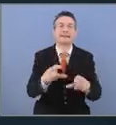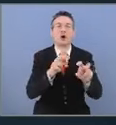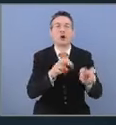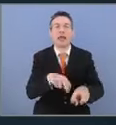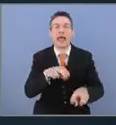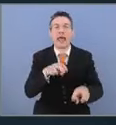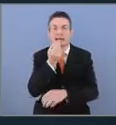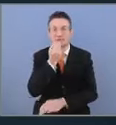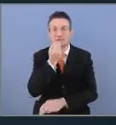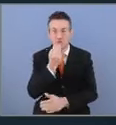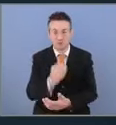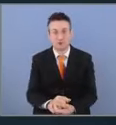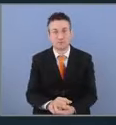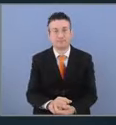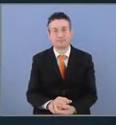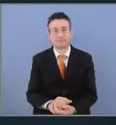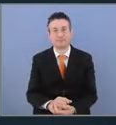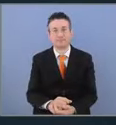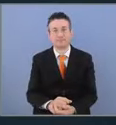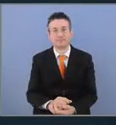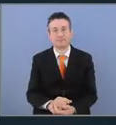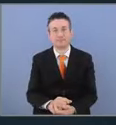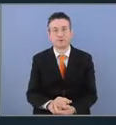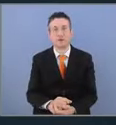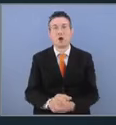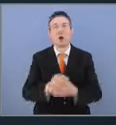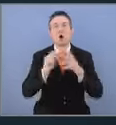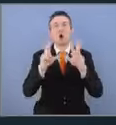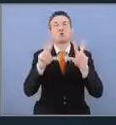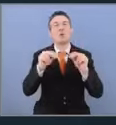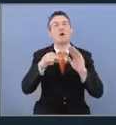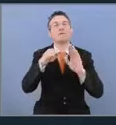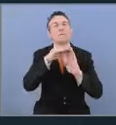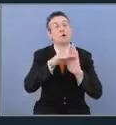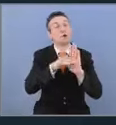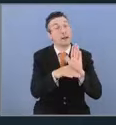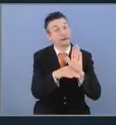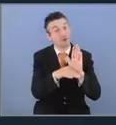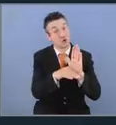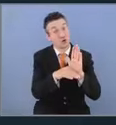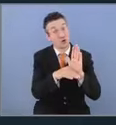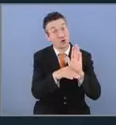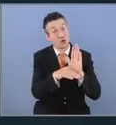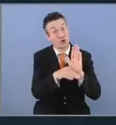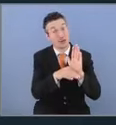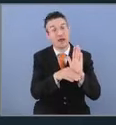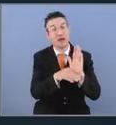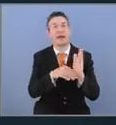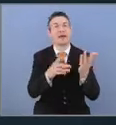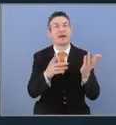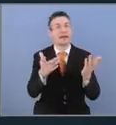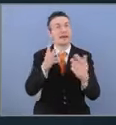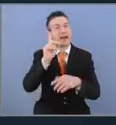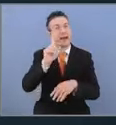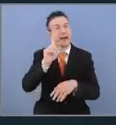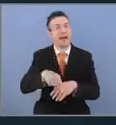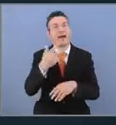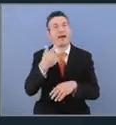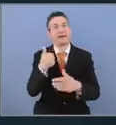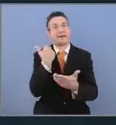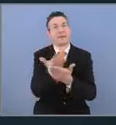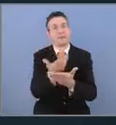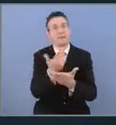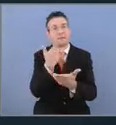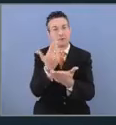Nuova programmazione e anche alcune proposte che noi abbiamo avanzato sul